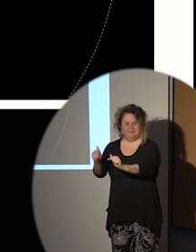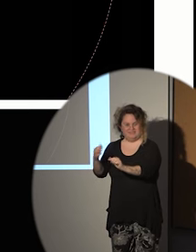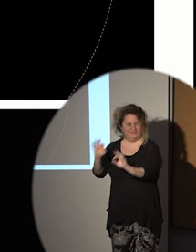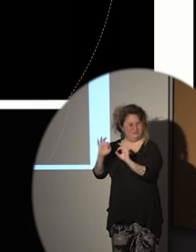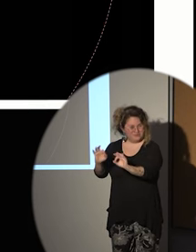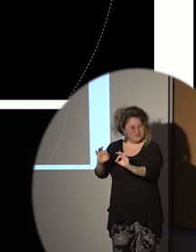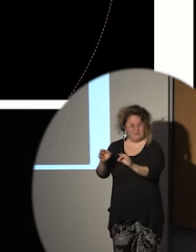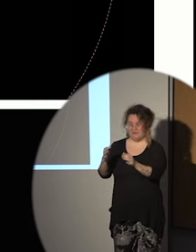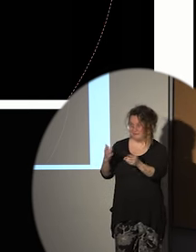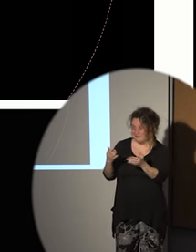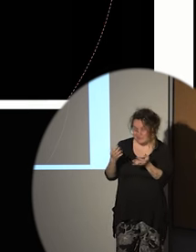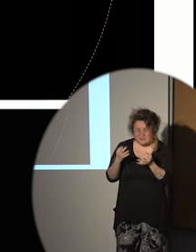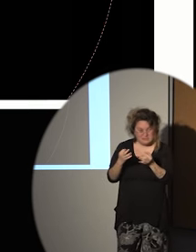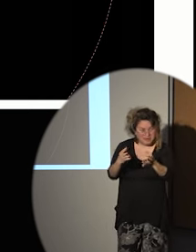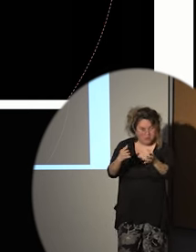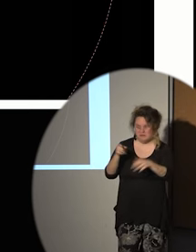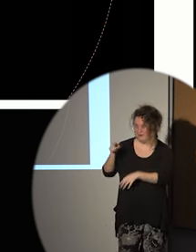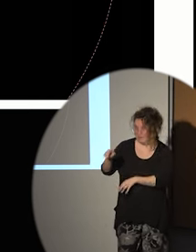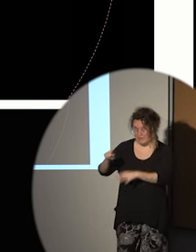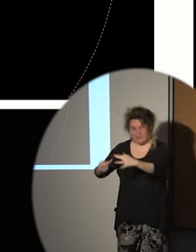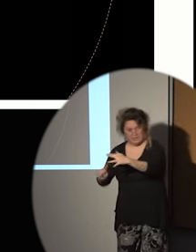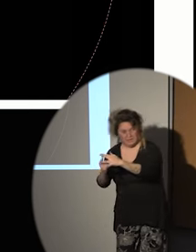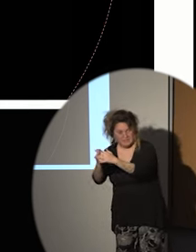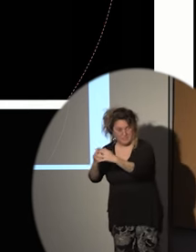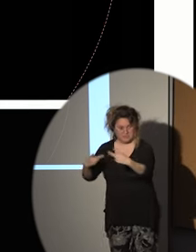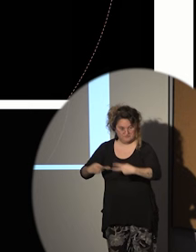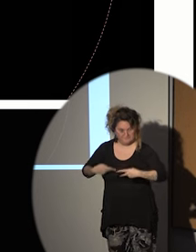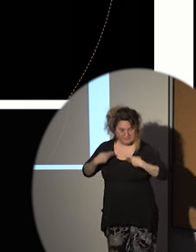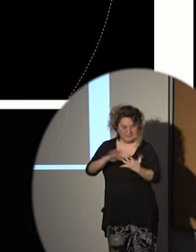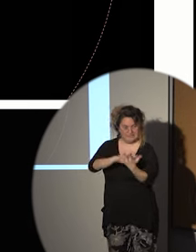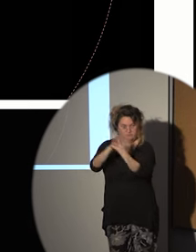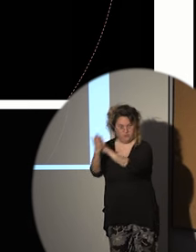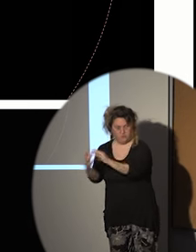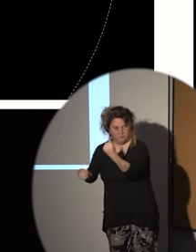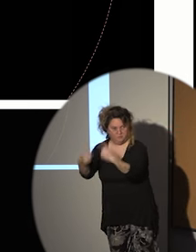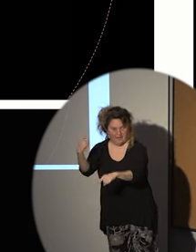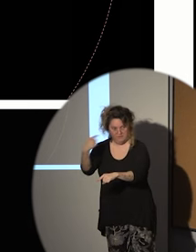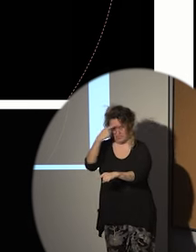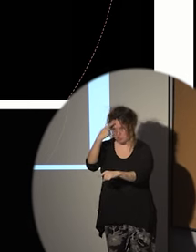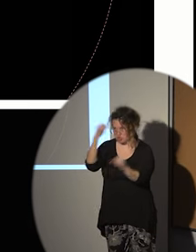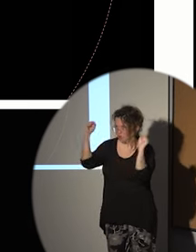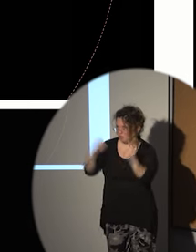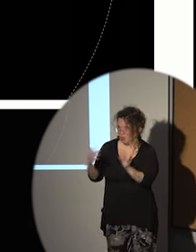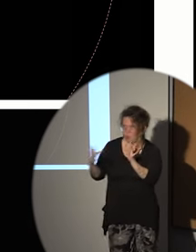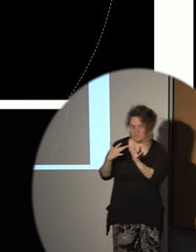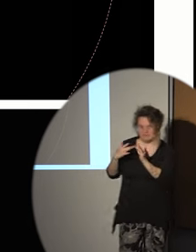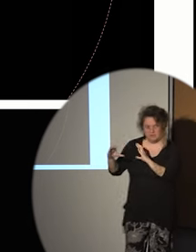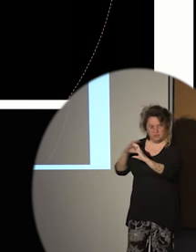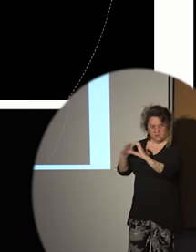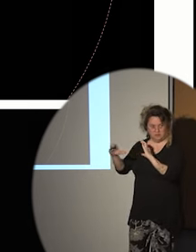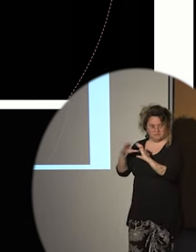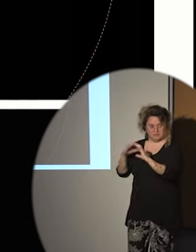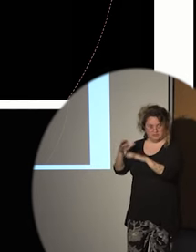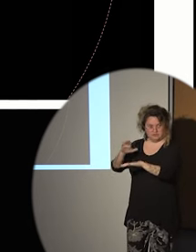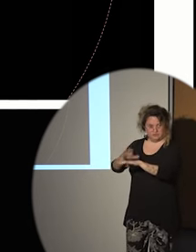arrive, émerge et puisse communiquer avec dans l'espace, c'est peut-être le moment où